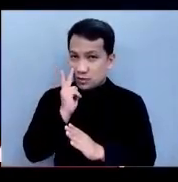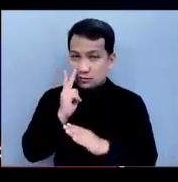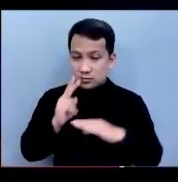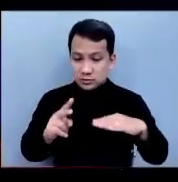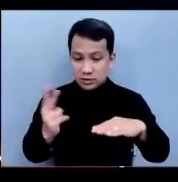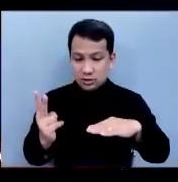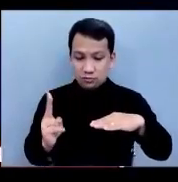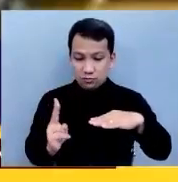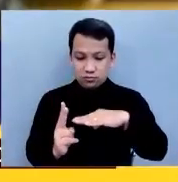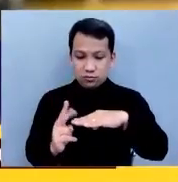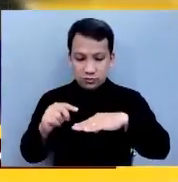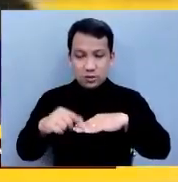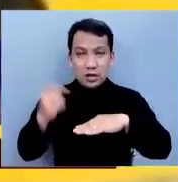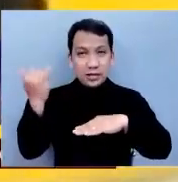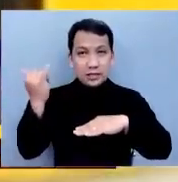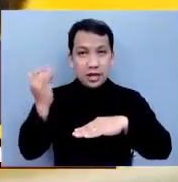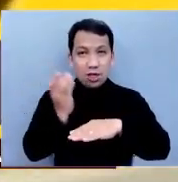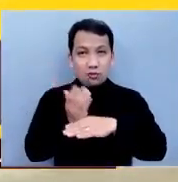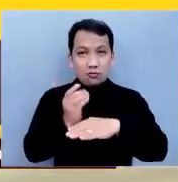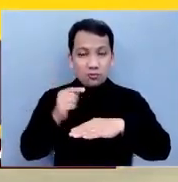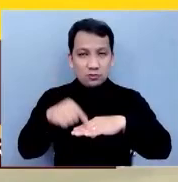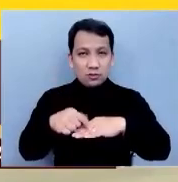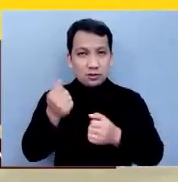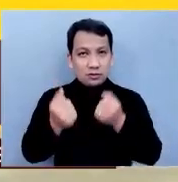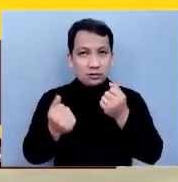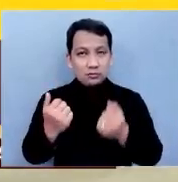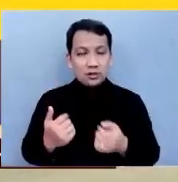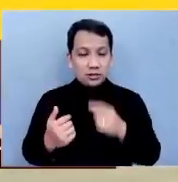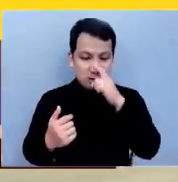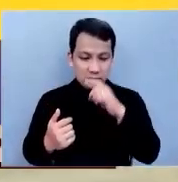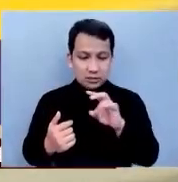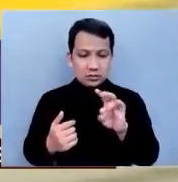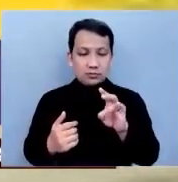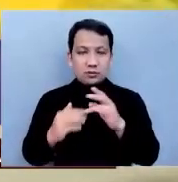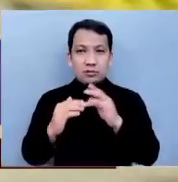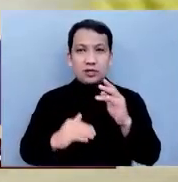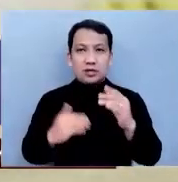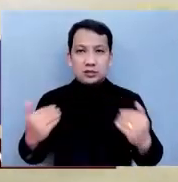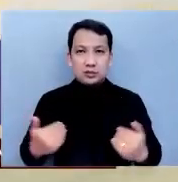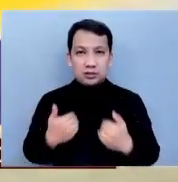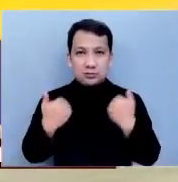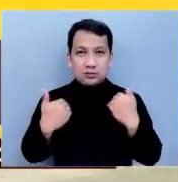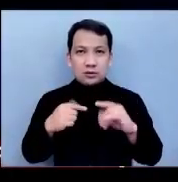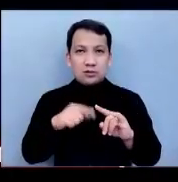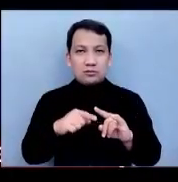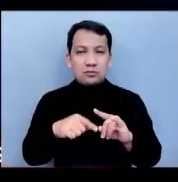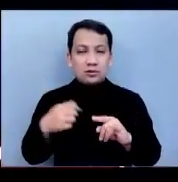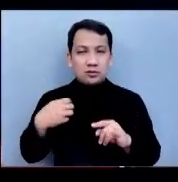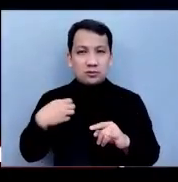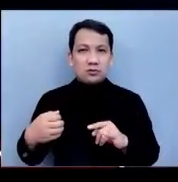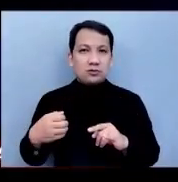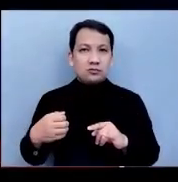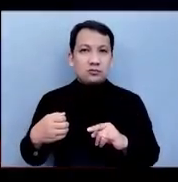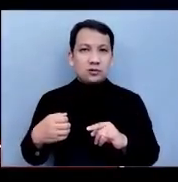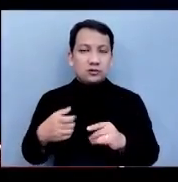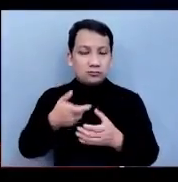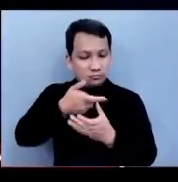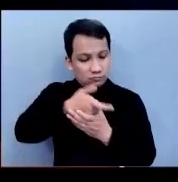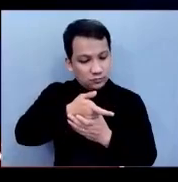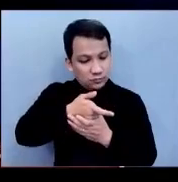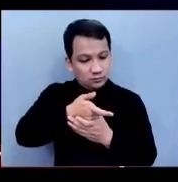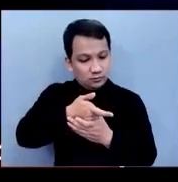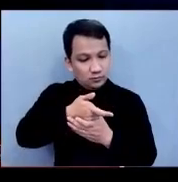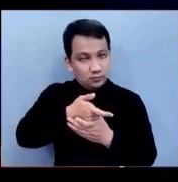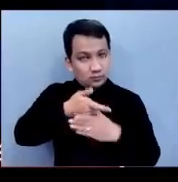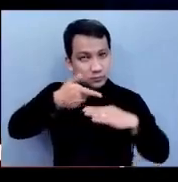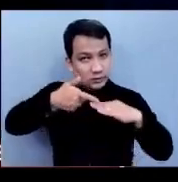pulis ang dilaw na kotse na minamaneho ng 17-anyos na binatilyo. Ang isa sa mga pulis, malapit ang tinutukan ng baril ang